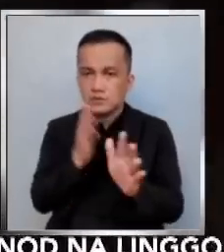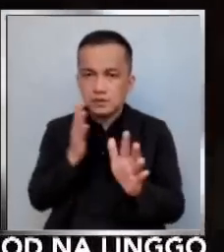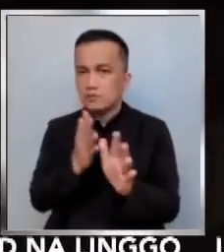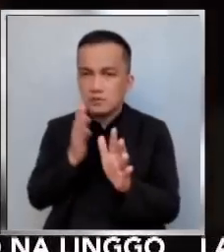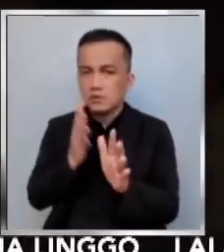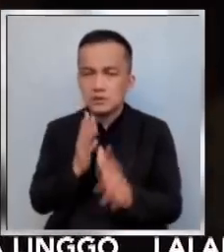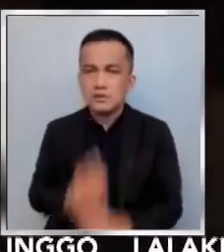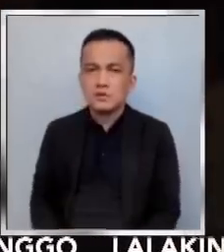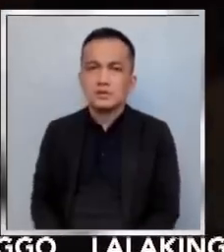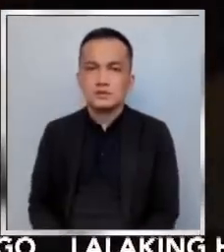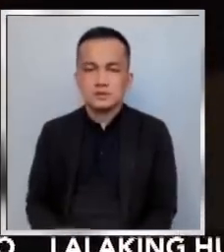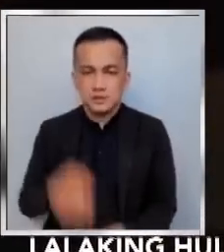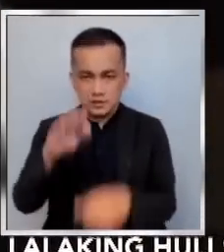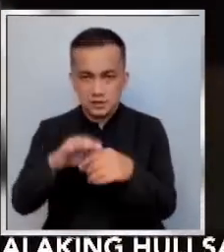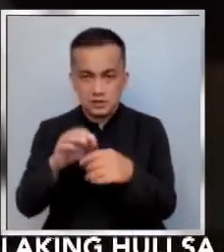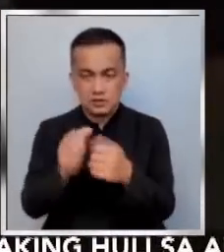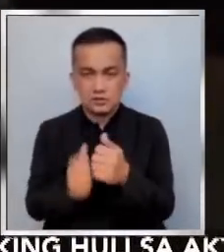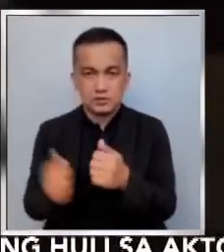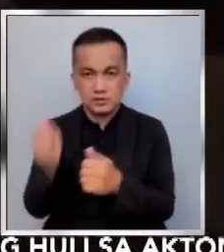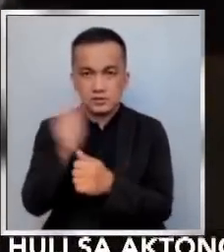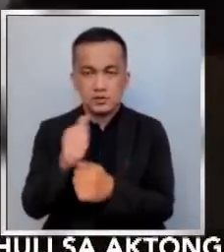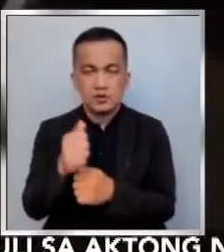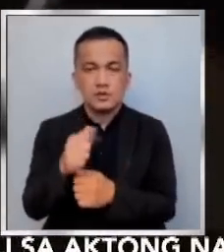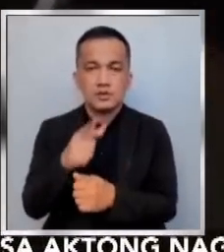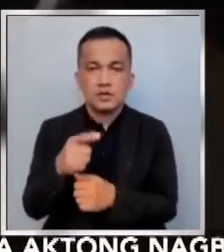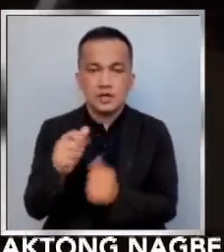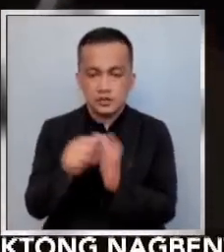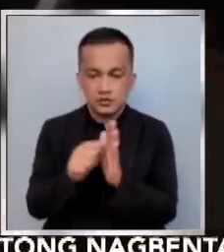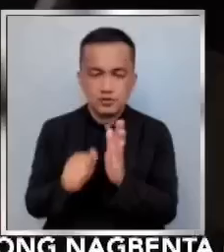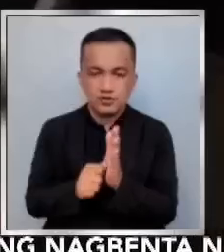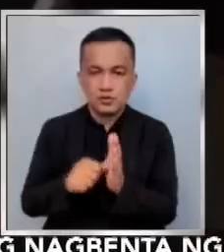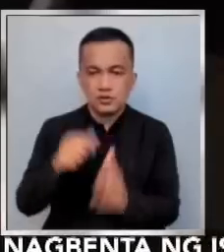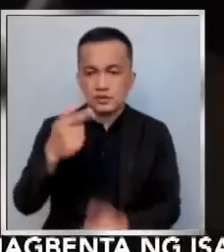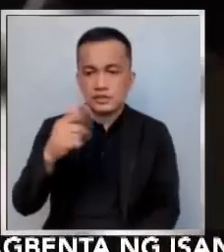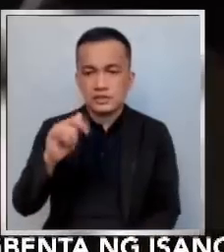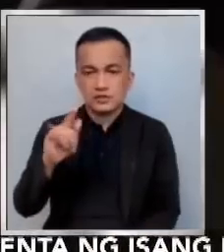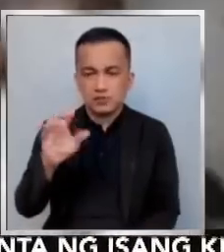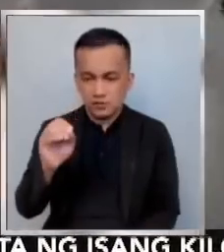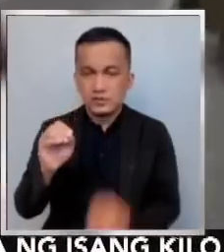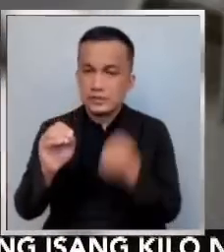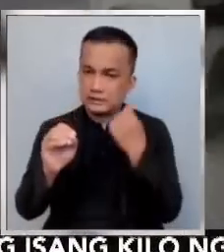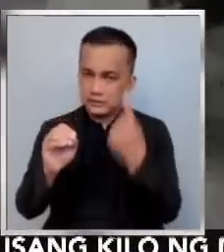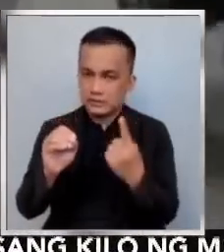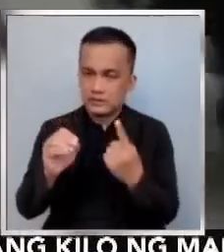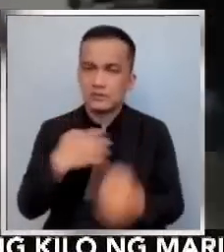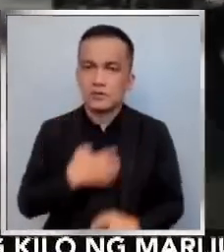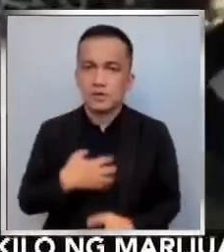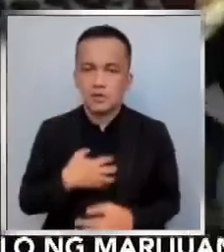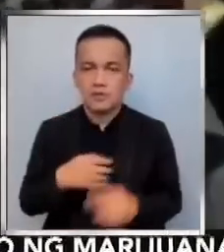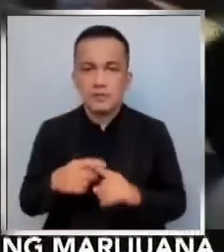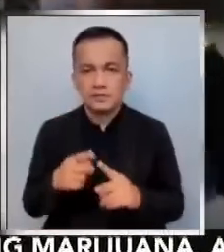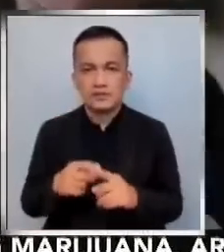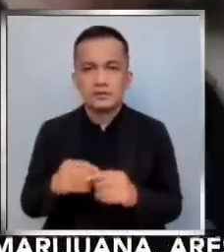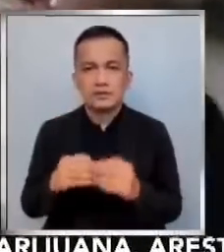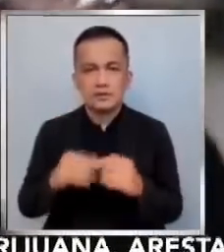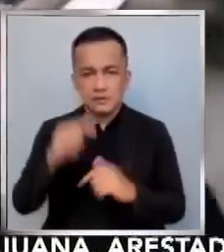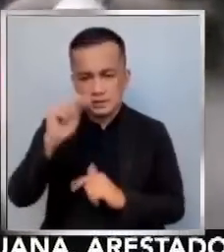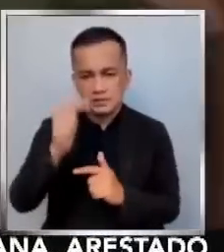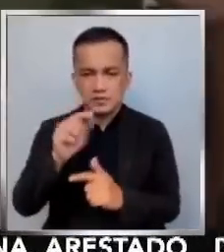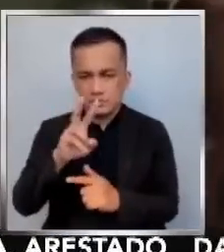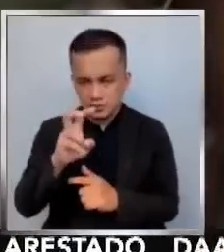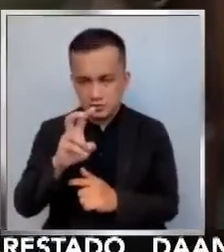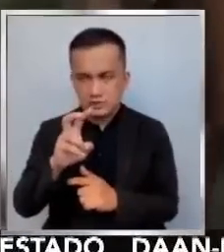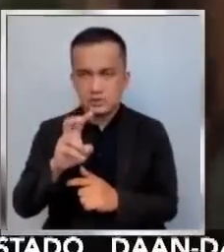sa election supervisor na si Attorney Julio Nicanor Ginto, naiintindihan nila ang reklamo pero hanggang 200 lang ang kaya ng kanilang